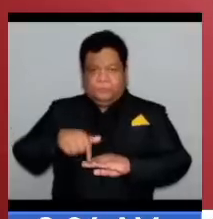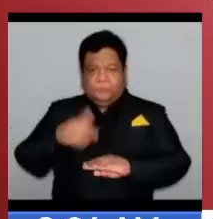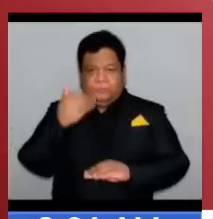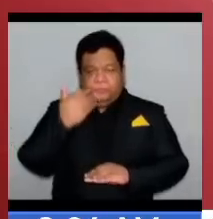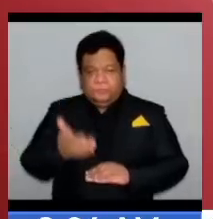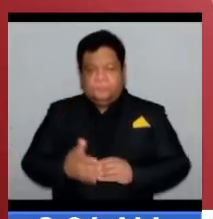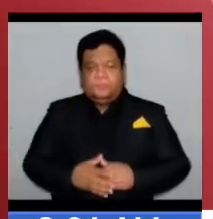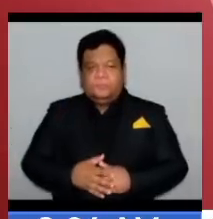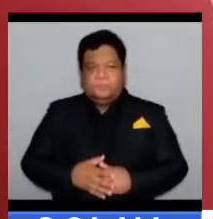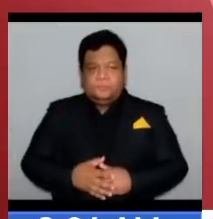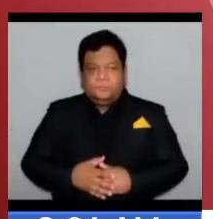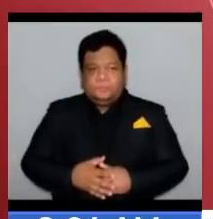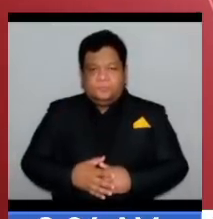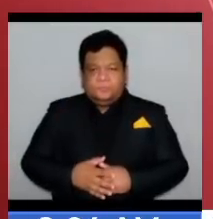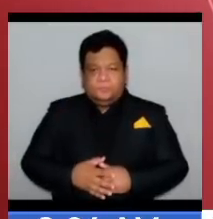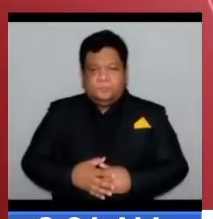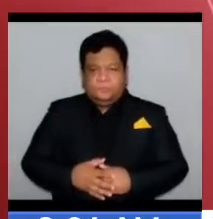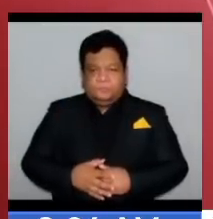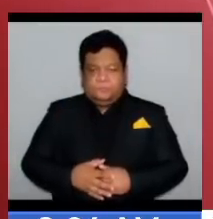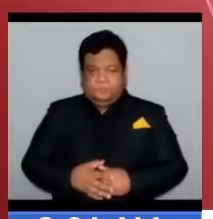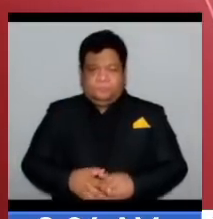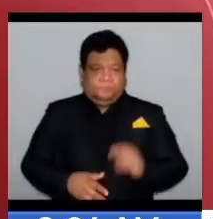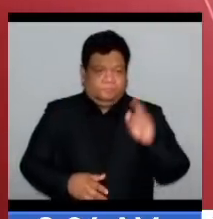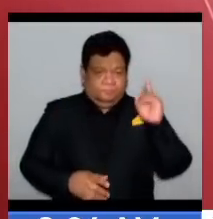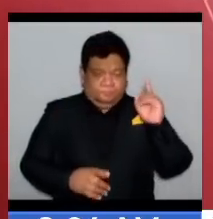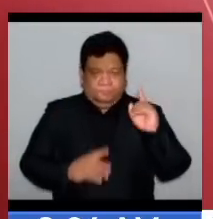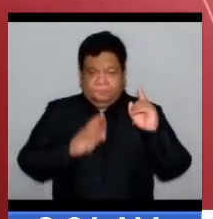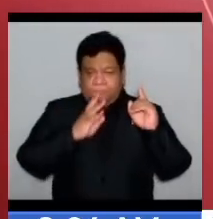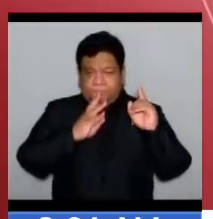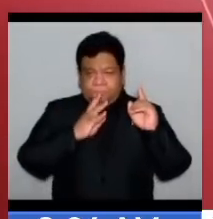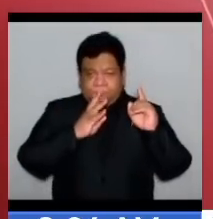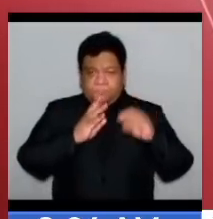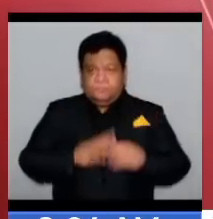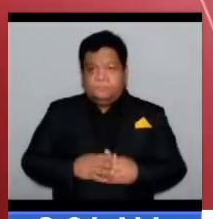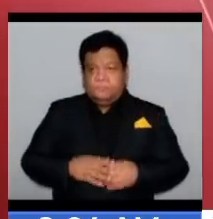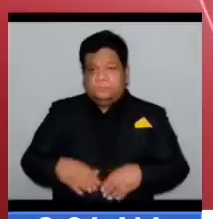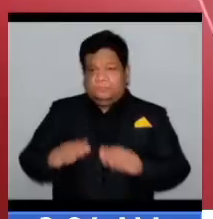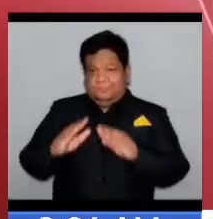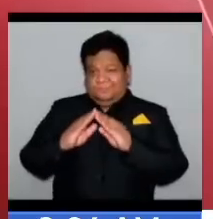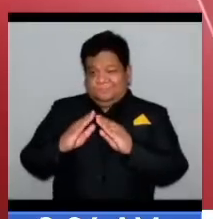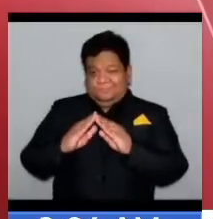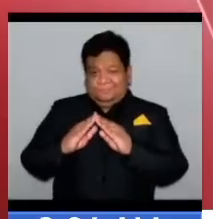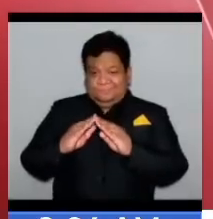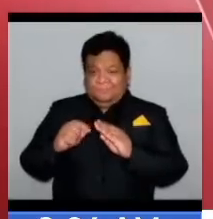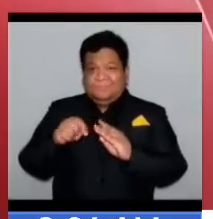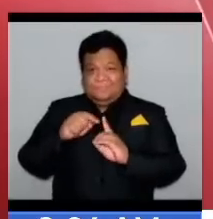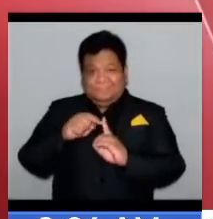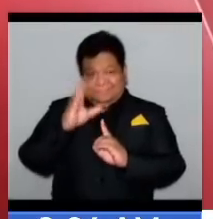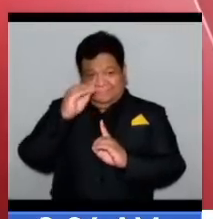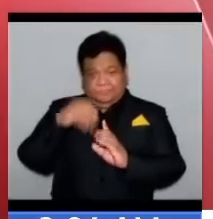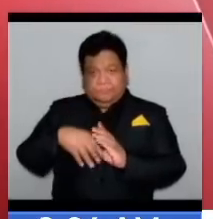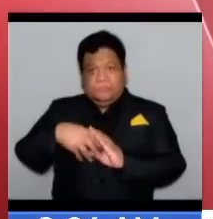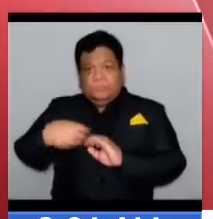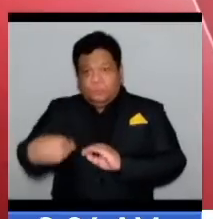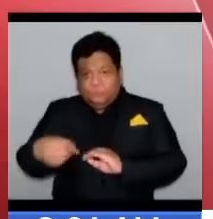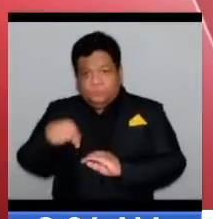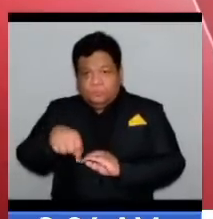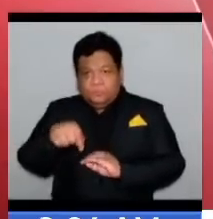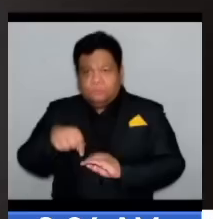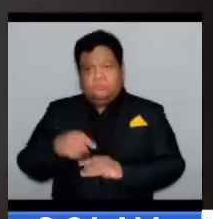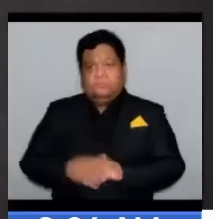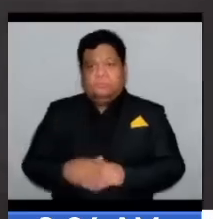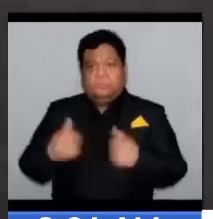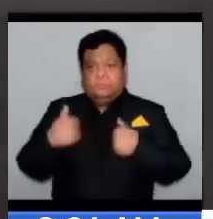nga kahoy and then igo siya. Wala siya kamantay, tiguang naman po doon